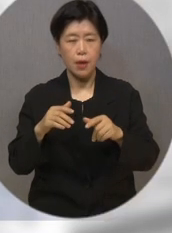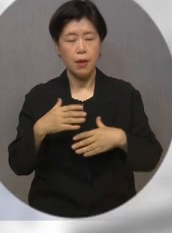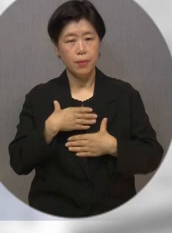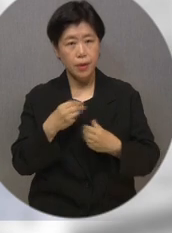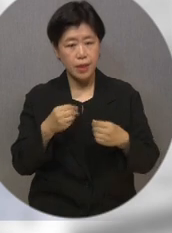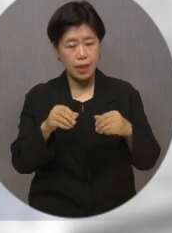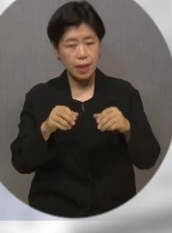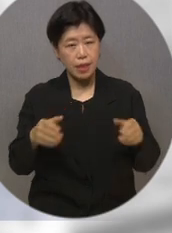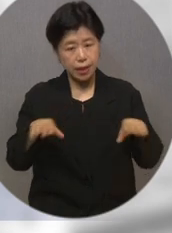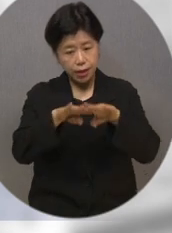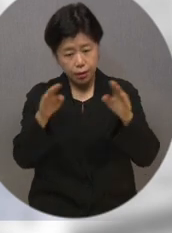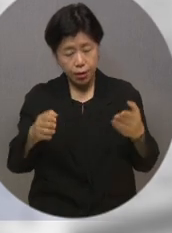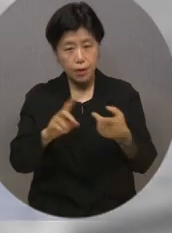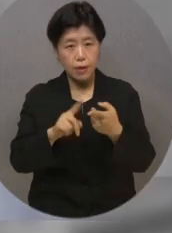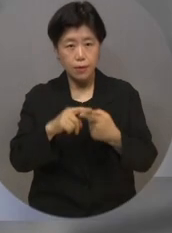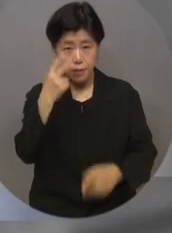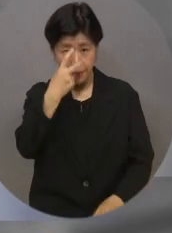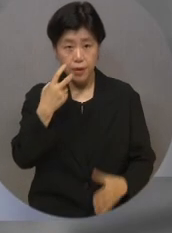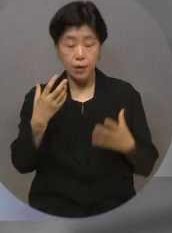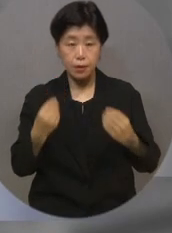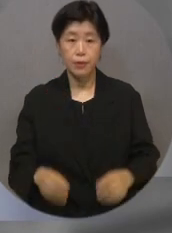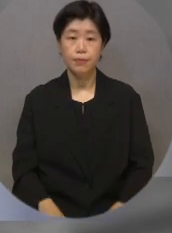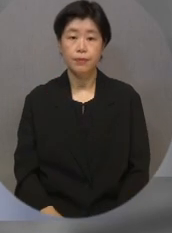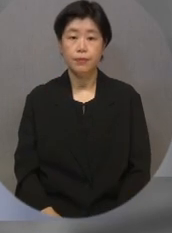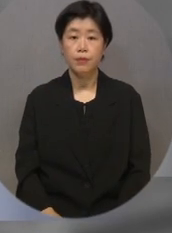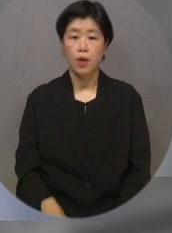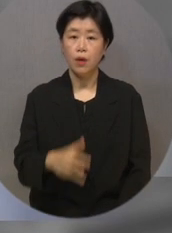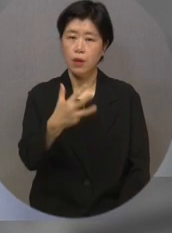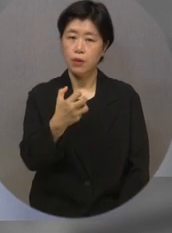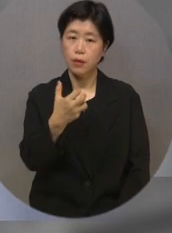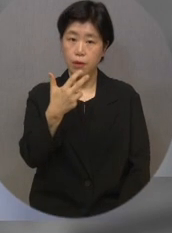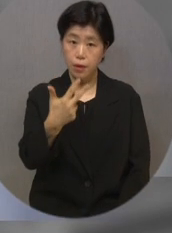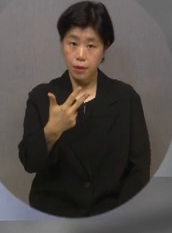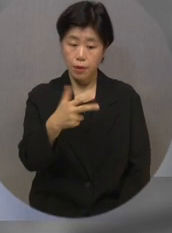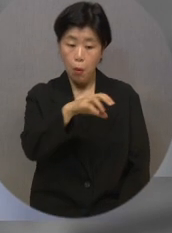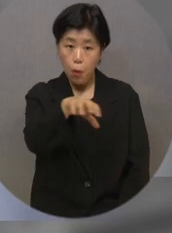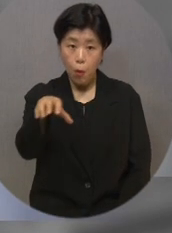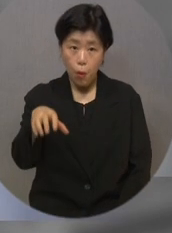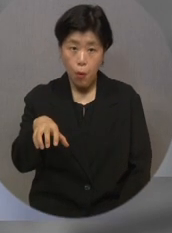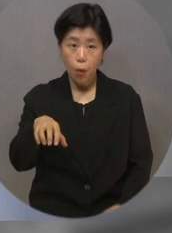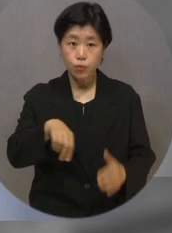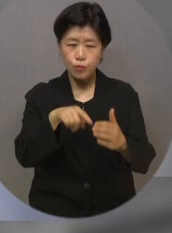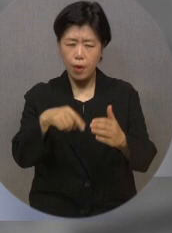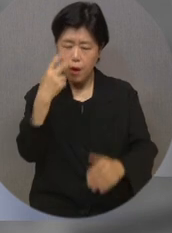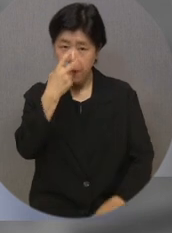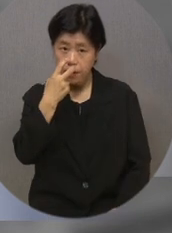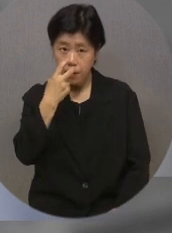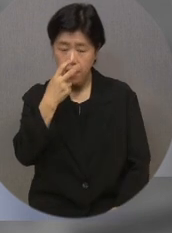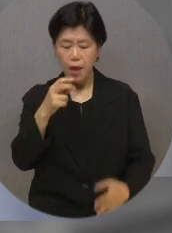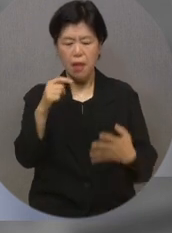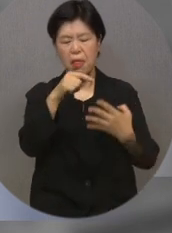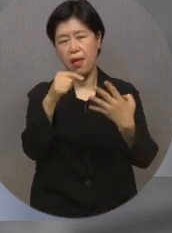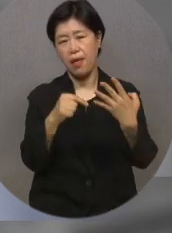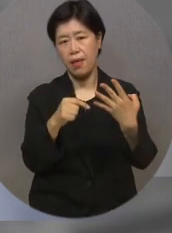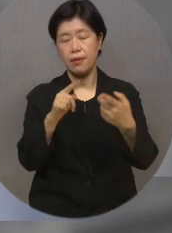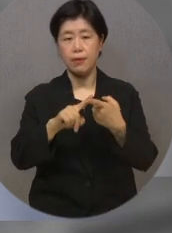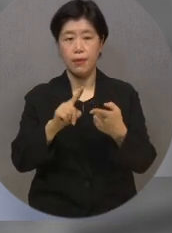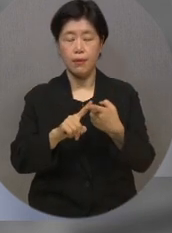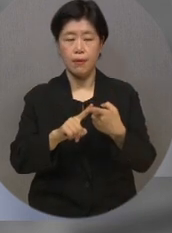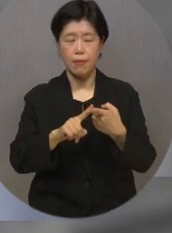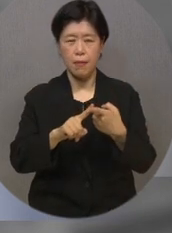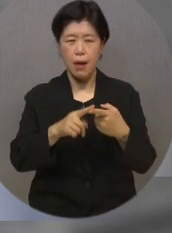경기도는 체험홈 87개 소들 중 미비사항 4건을 하반기에 보안하겠다고 밝혔습니다